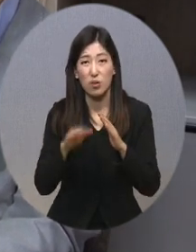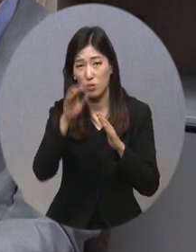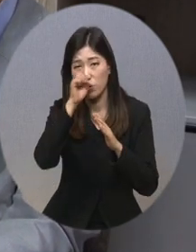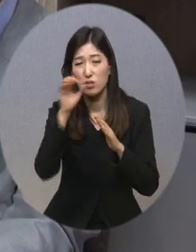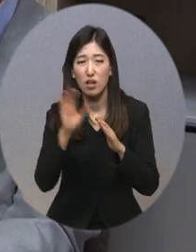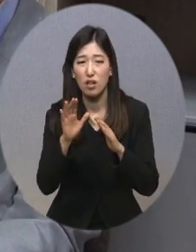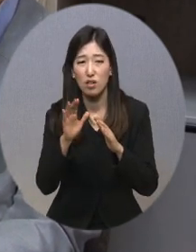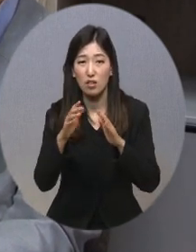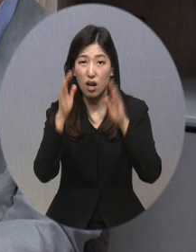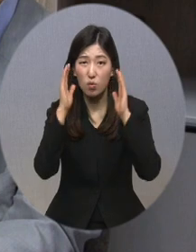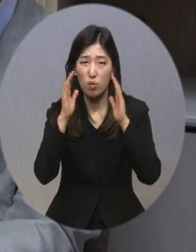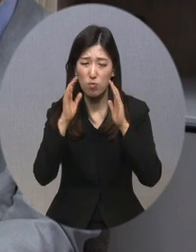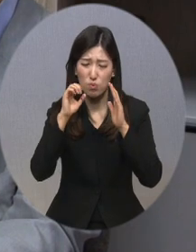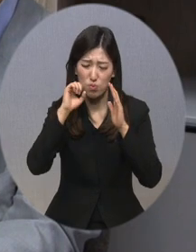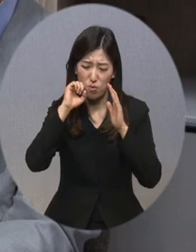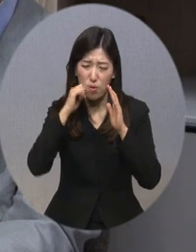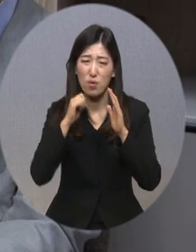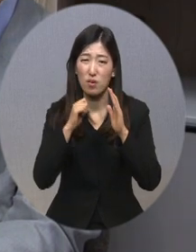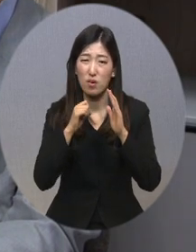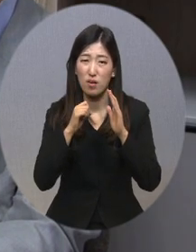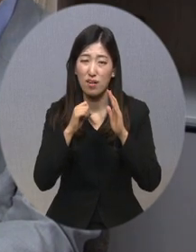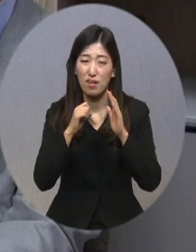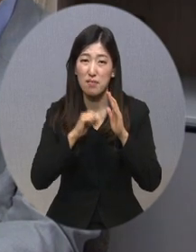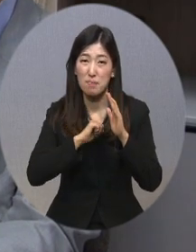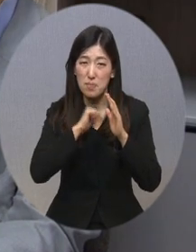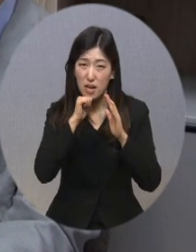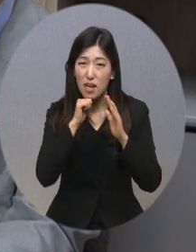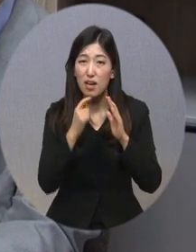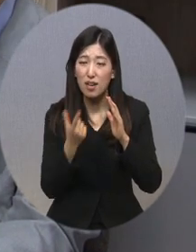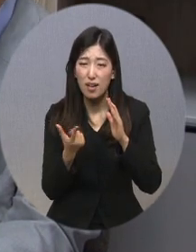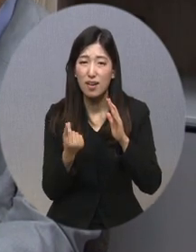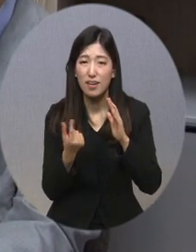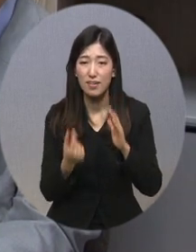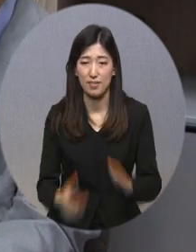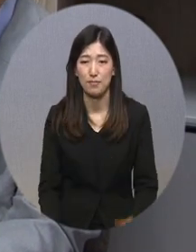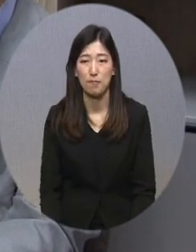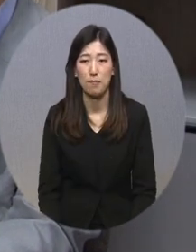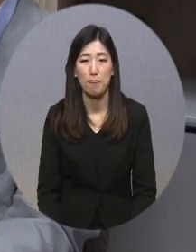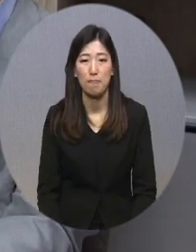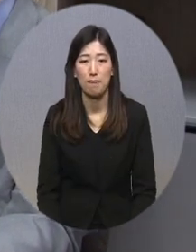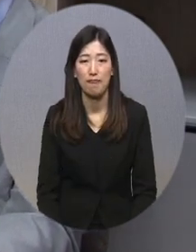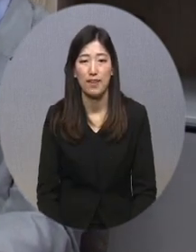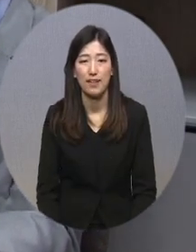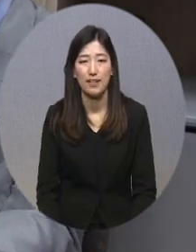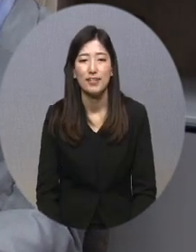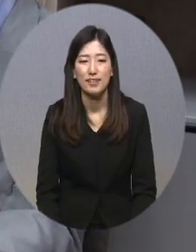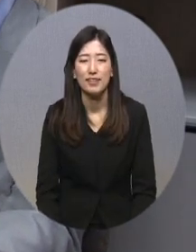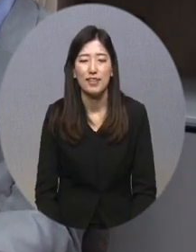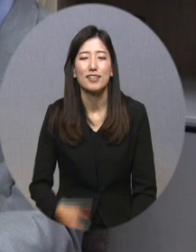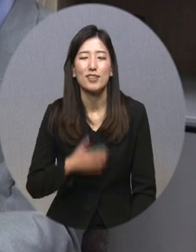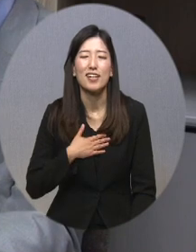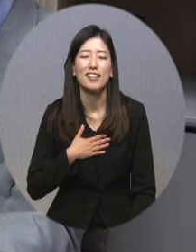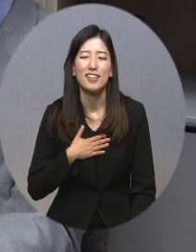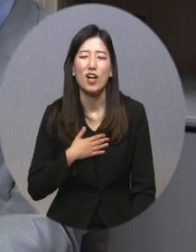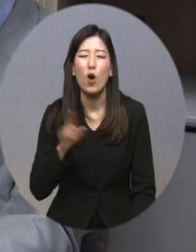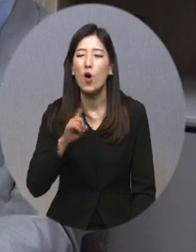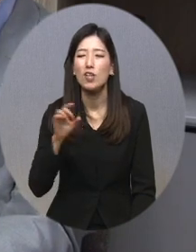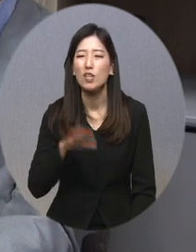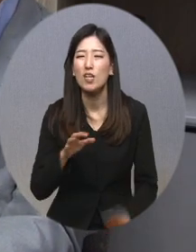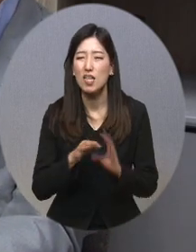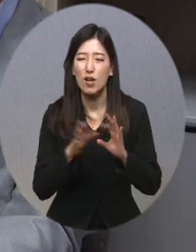그 과정을 좀 소개해 주시겠어요? 네, 제가 꼭 이제 어디 가면 그렇게 사실대로 얘기를 해요.